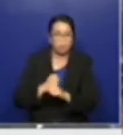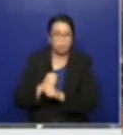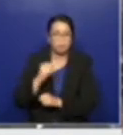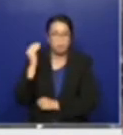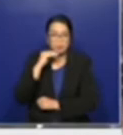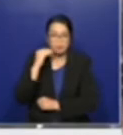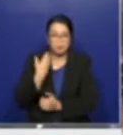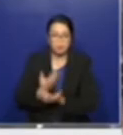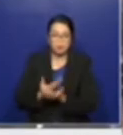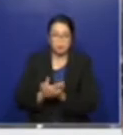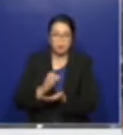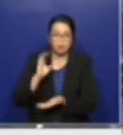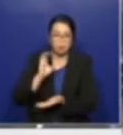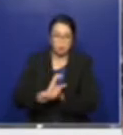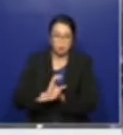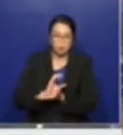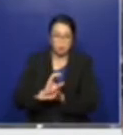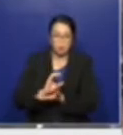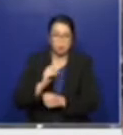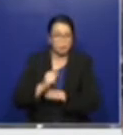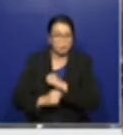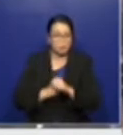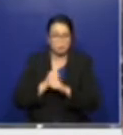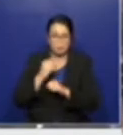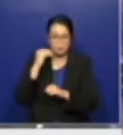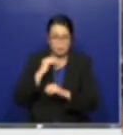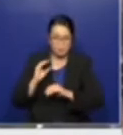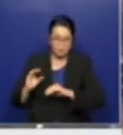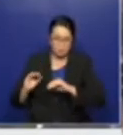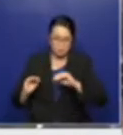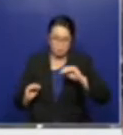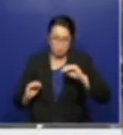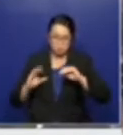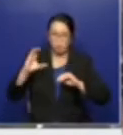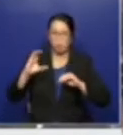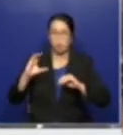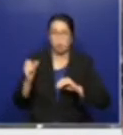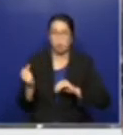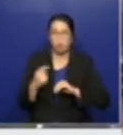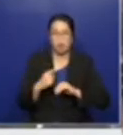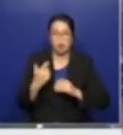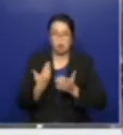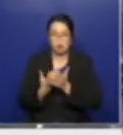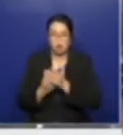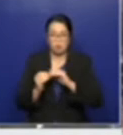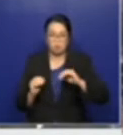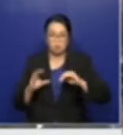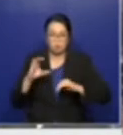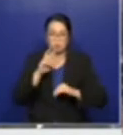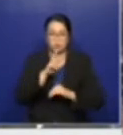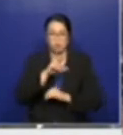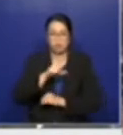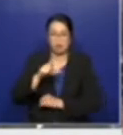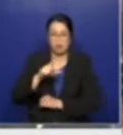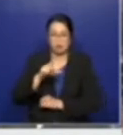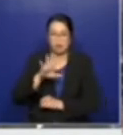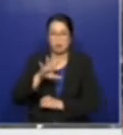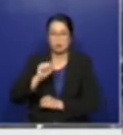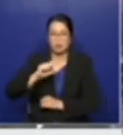บรายจ่ายประจำเนี่ยมันเพิ่มขึ้นกว่าปีที่แล้วปีนี้งบรายจ่ายประจำอยู่ที่2,500,000,000กว่าบ